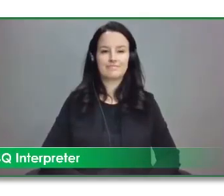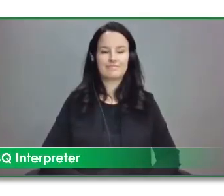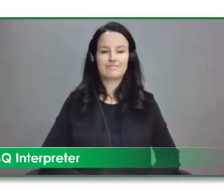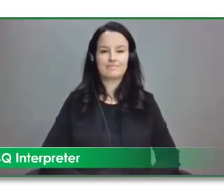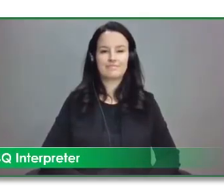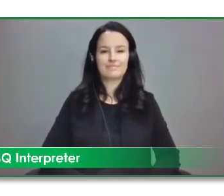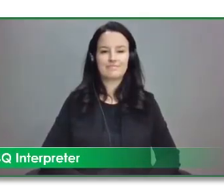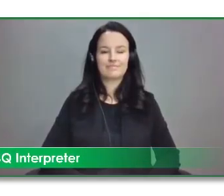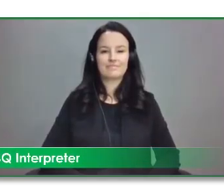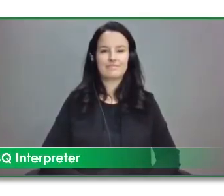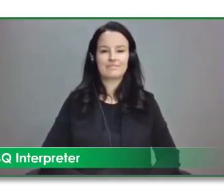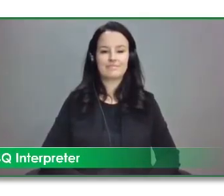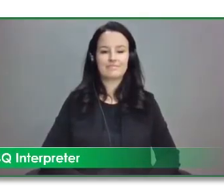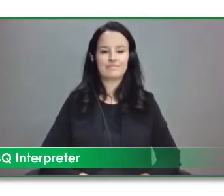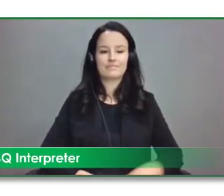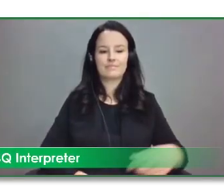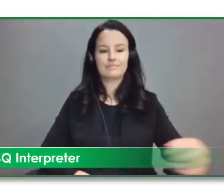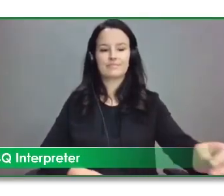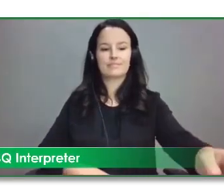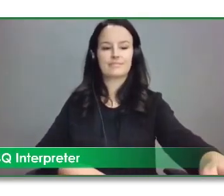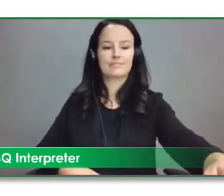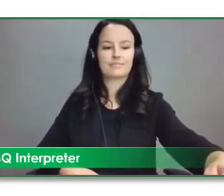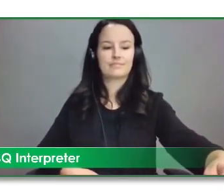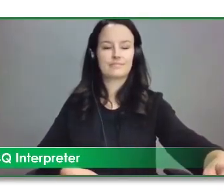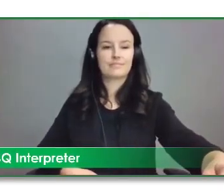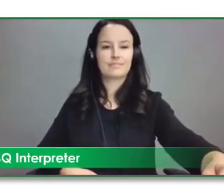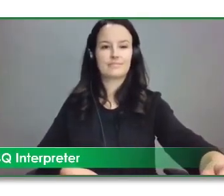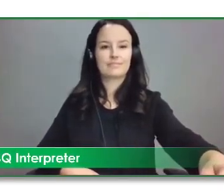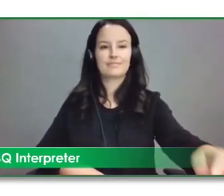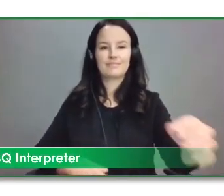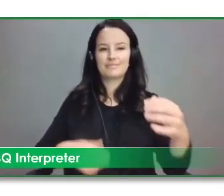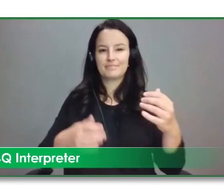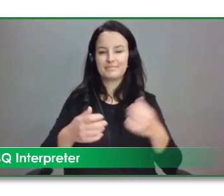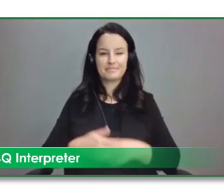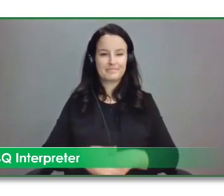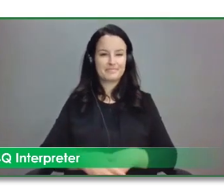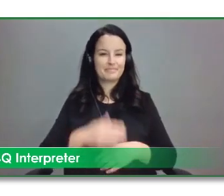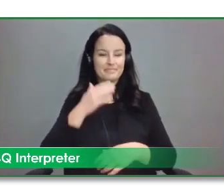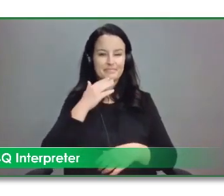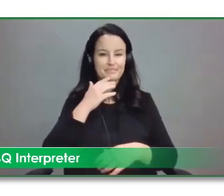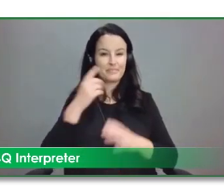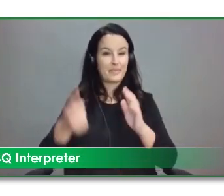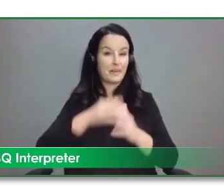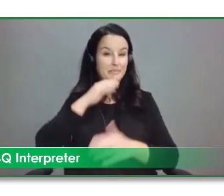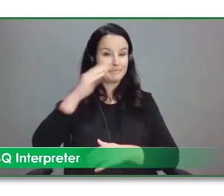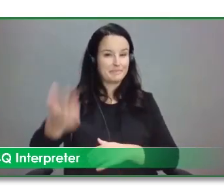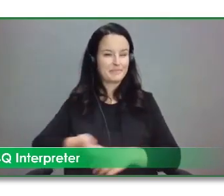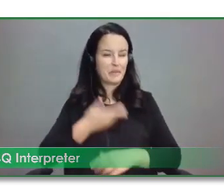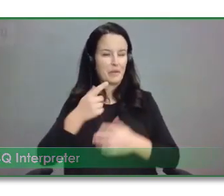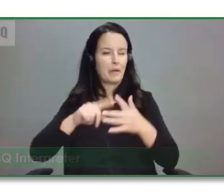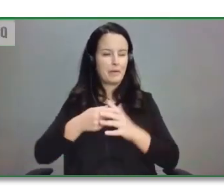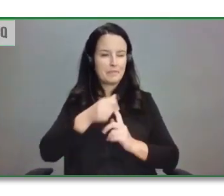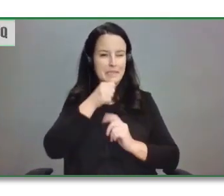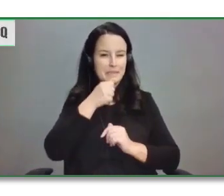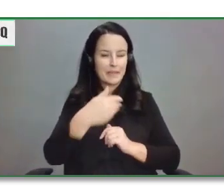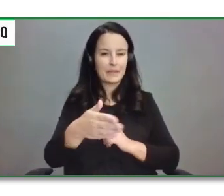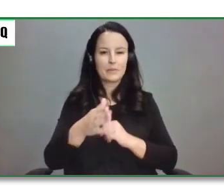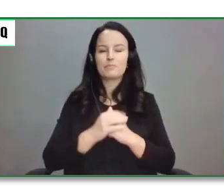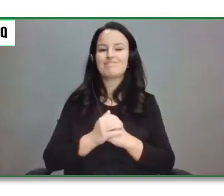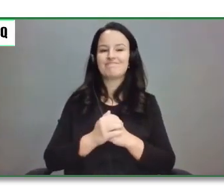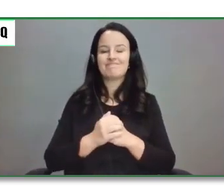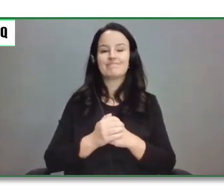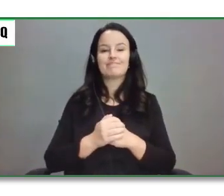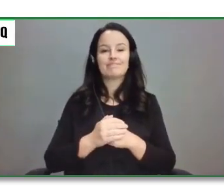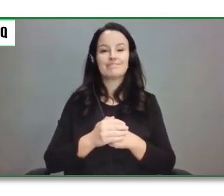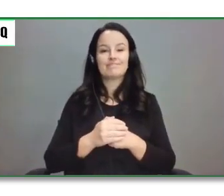Welcome back, everyone. We Nous will sommes de retour. session shortly. Nous allons commencer Just a bientôt. reminder, information about Alors, how to submit questions and how to access pour French